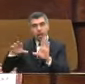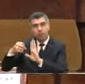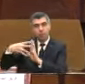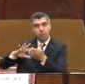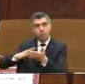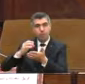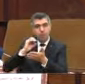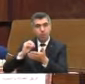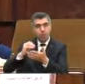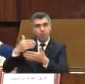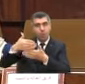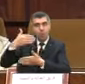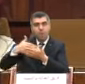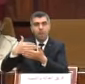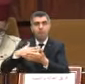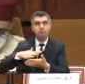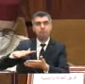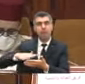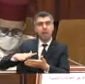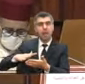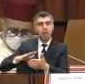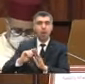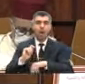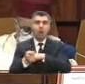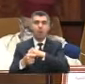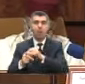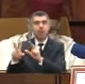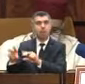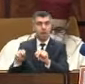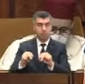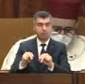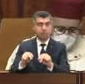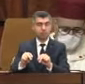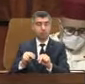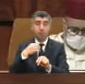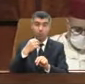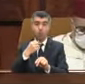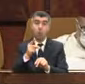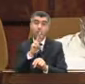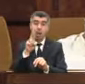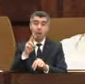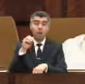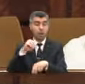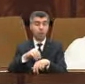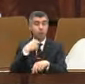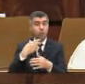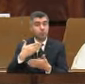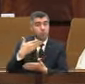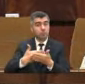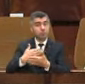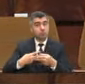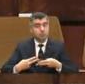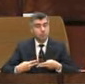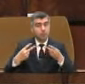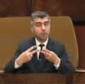وتأهيل المدن والمجال الحضري. ثم نبه جلالة الملك في نفس الخطاب إلى أن آثار